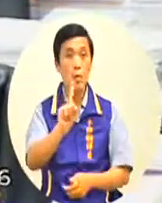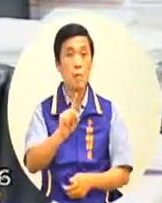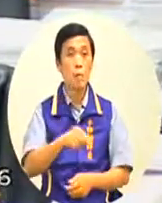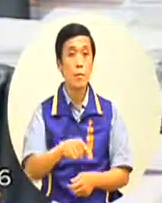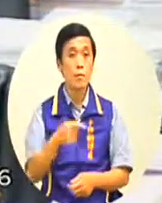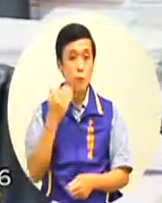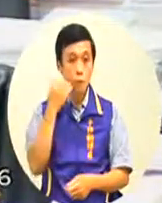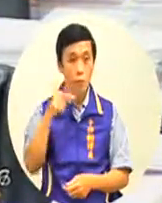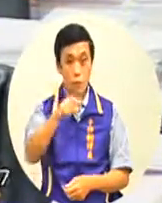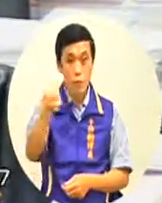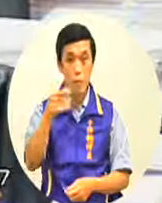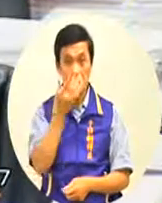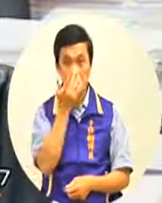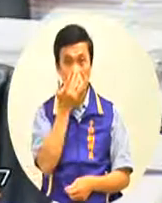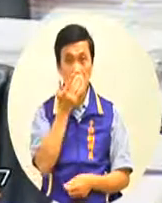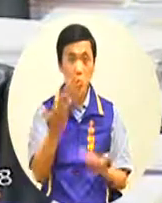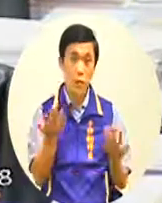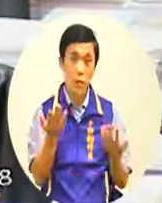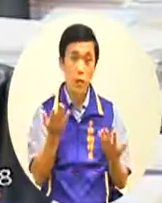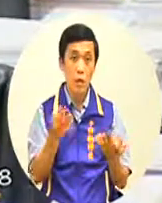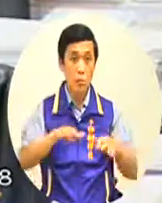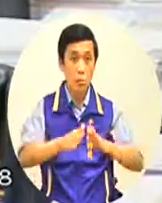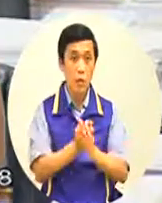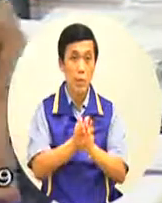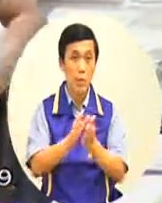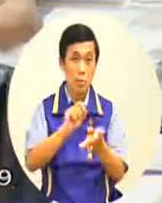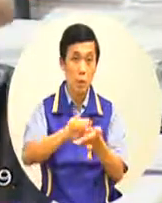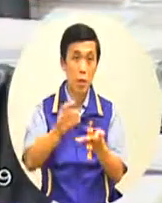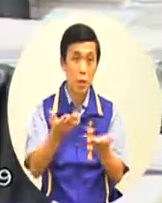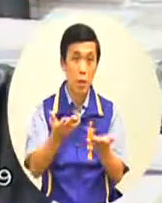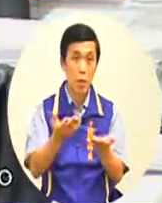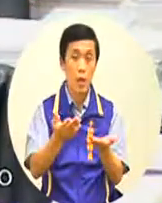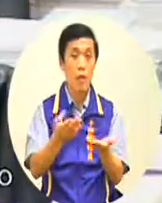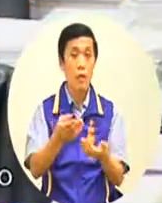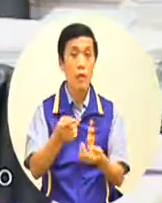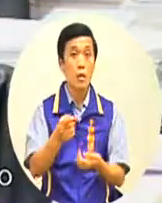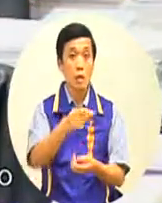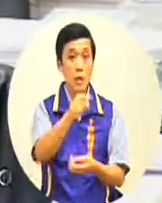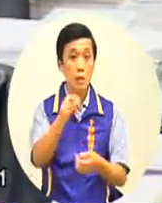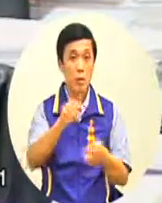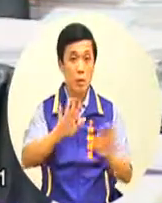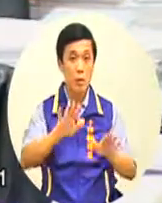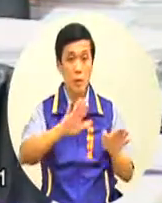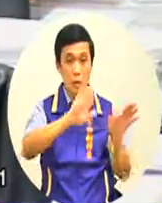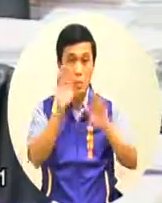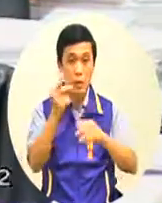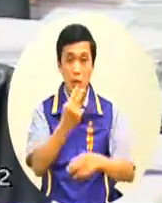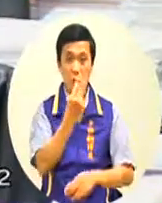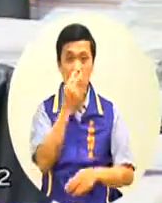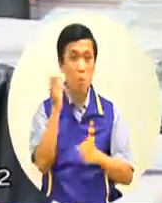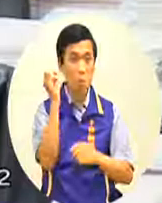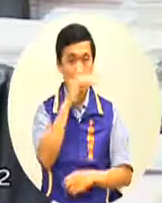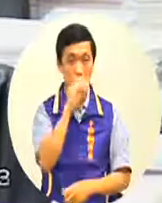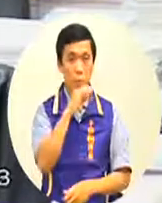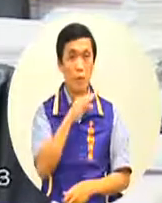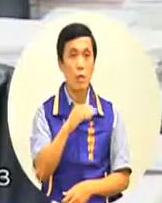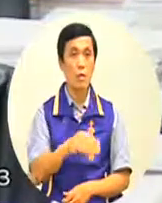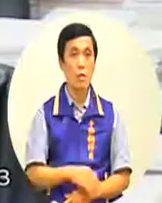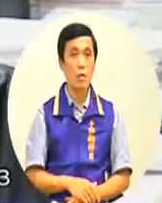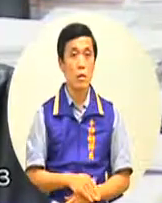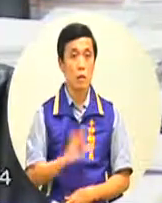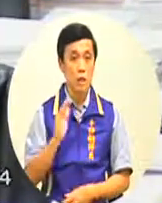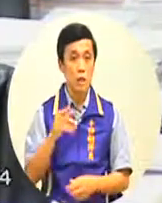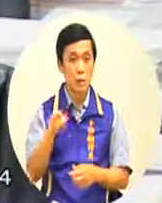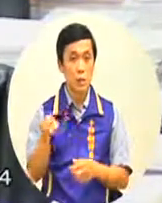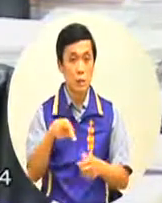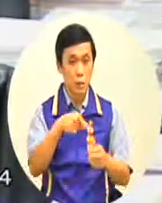他们都不知道，真的一下就开这样，大家都去进去都去买啊，哈，可能其实是非常非常不好。